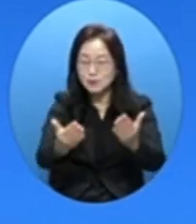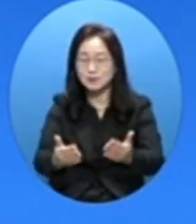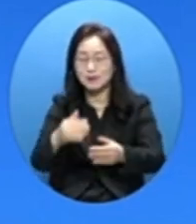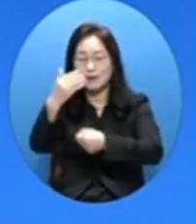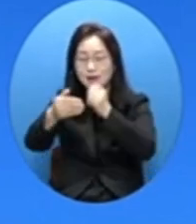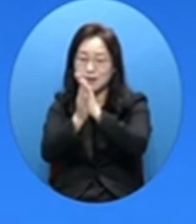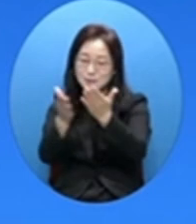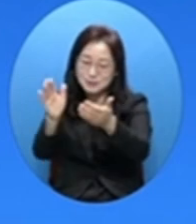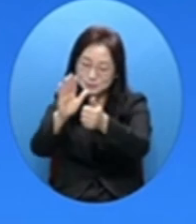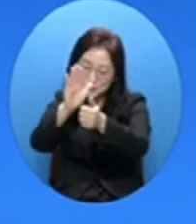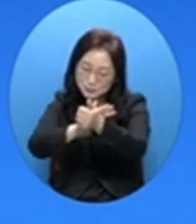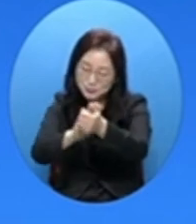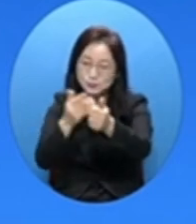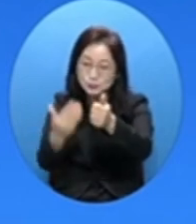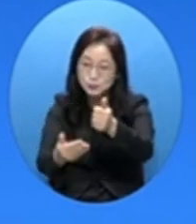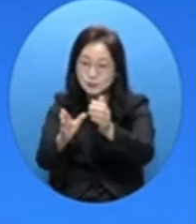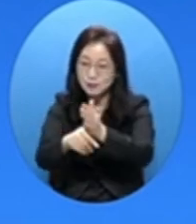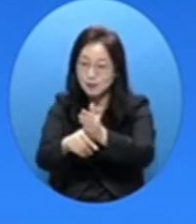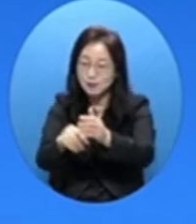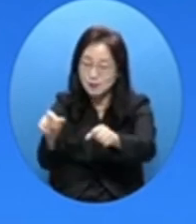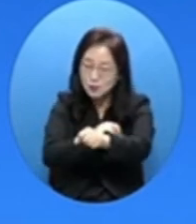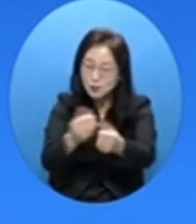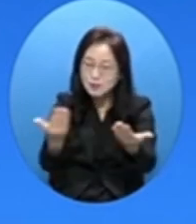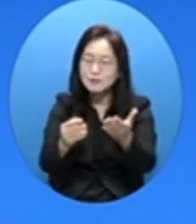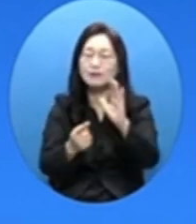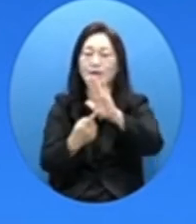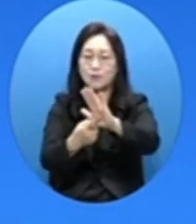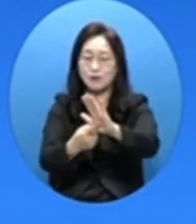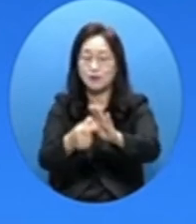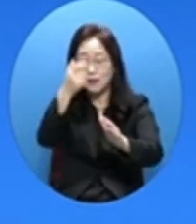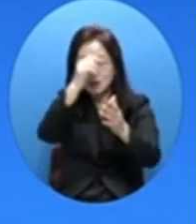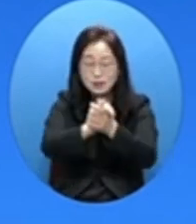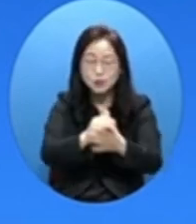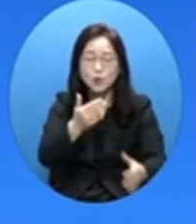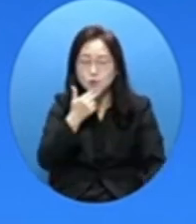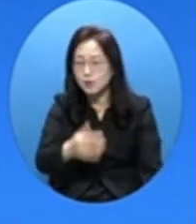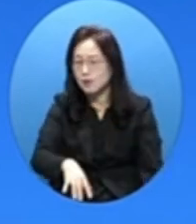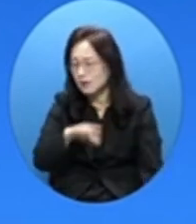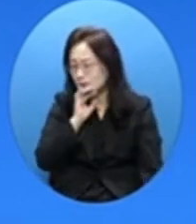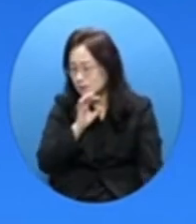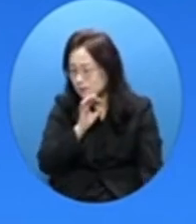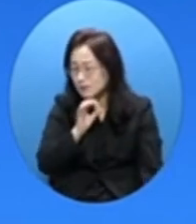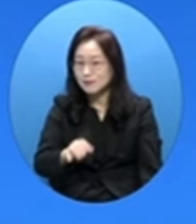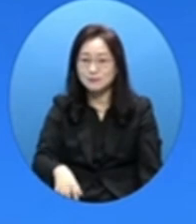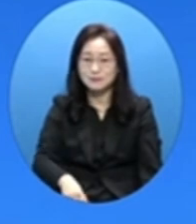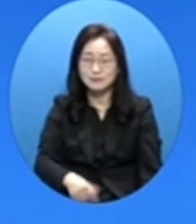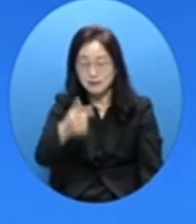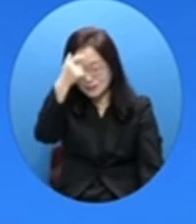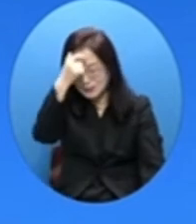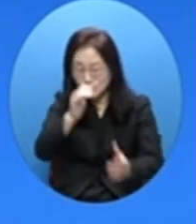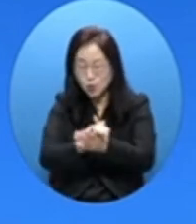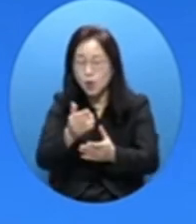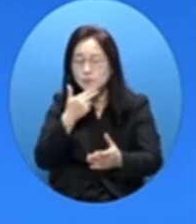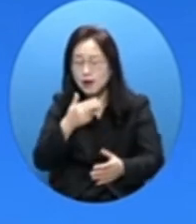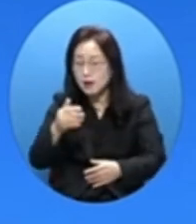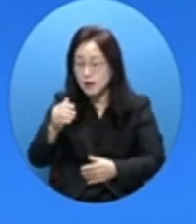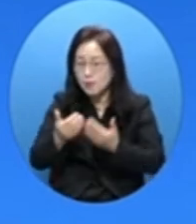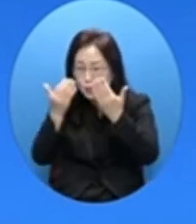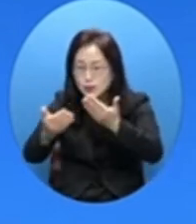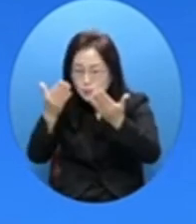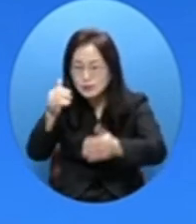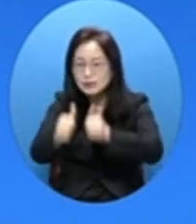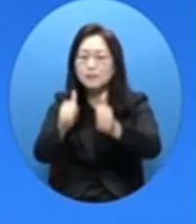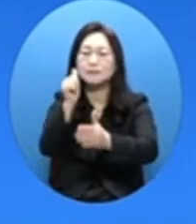성결 때 하나님의 역사가 나타나게 되는 것입니다. 기도하지 않고 주님이라면 불평이 나옵니다. 기도하지 않고 봉사라면 시험에 듭니다.